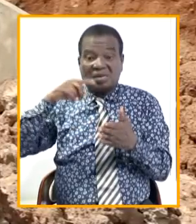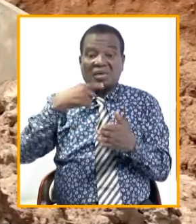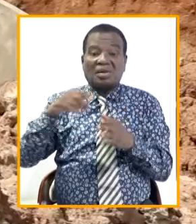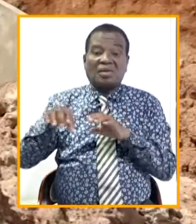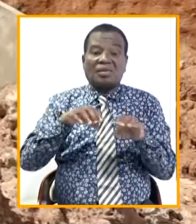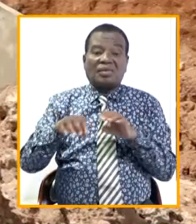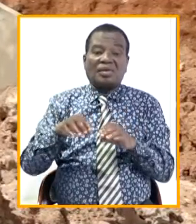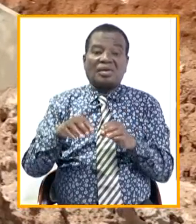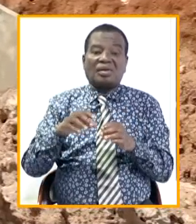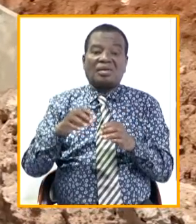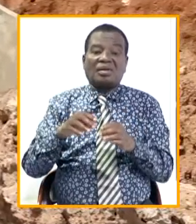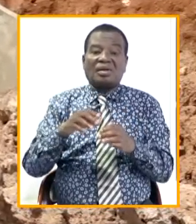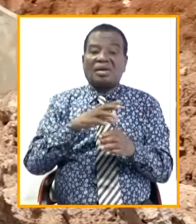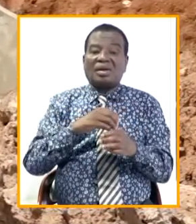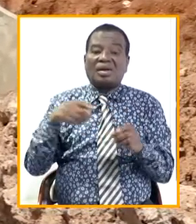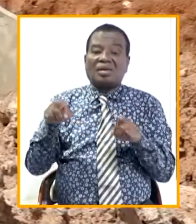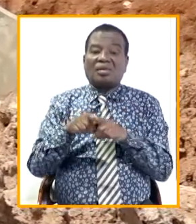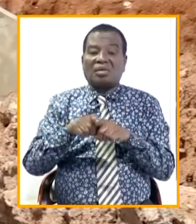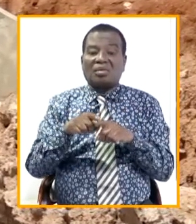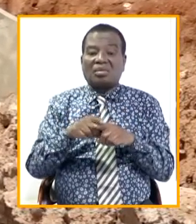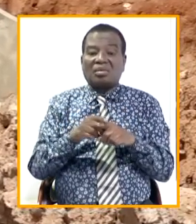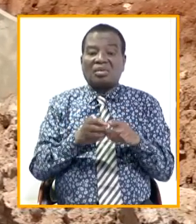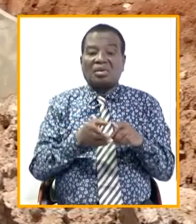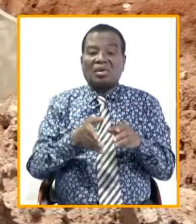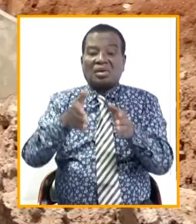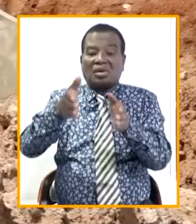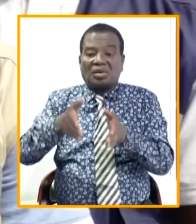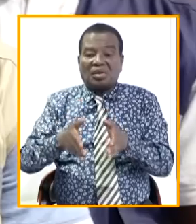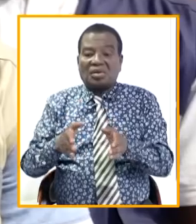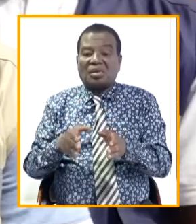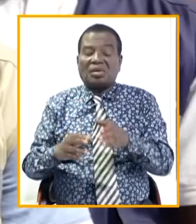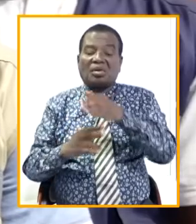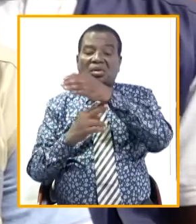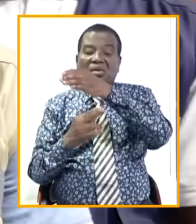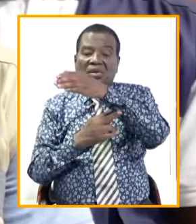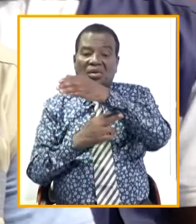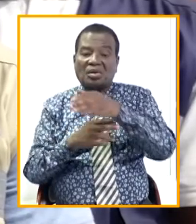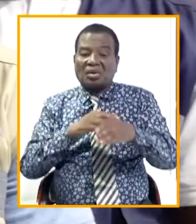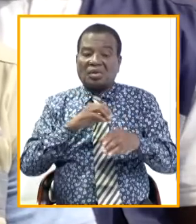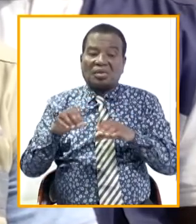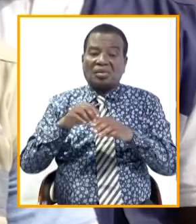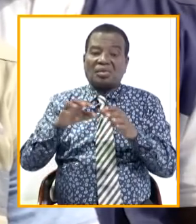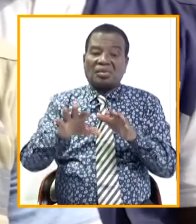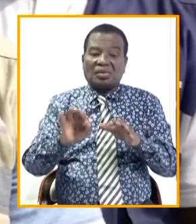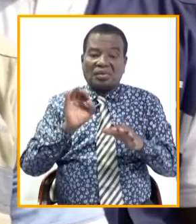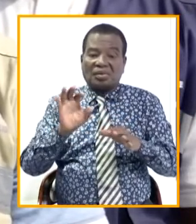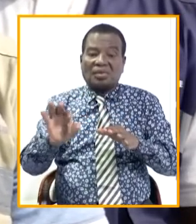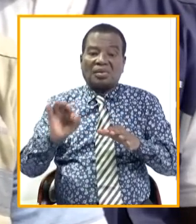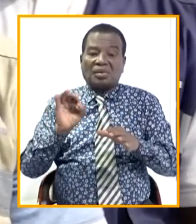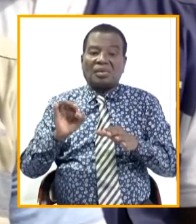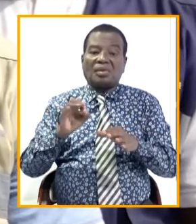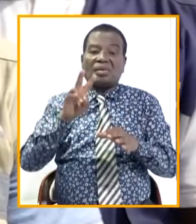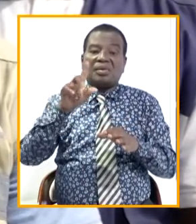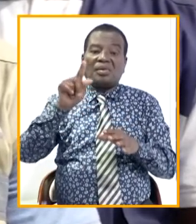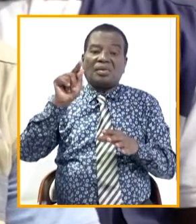exécutée sur 31 km. Et comme structure de chaussée, ici nous avons en fondation du gravier latéritique sélectionné de